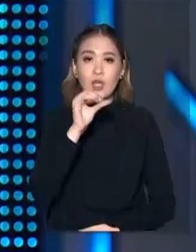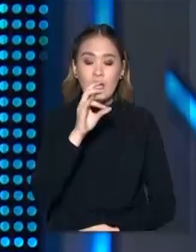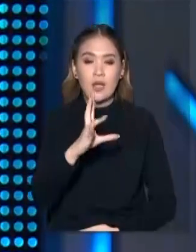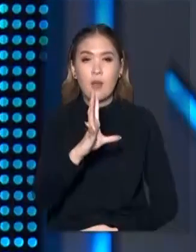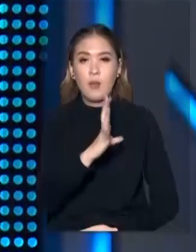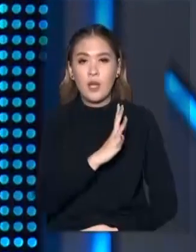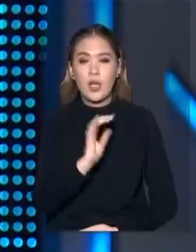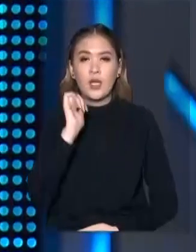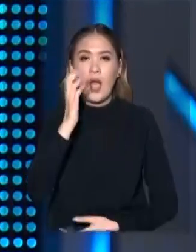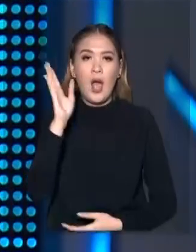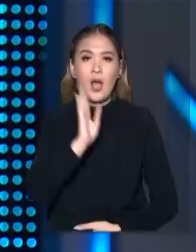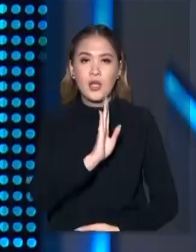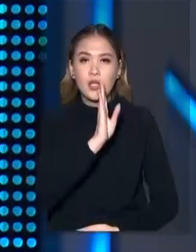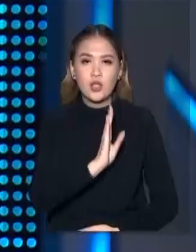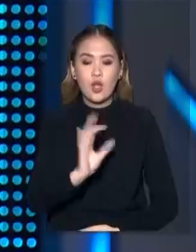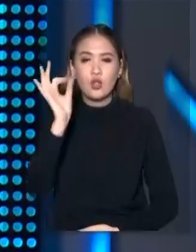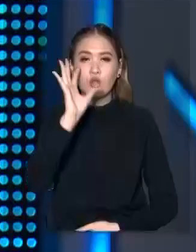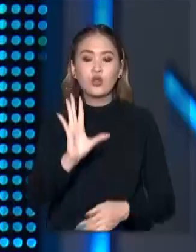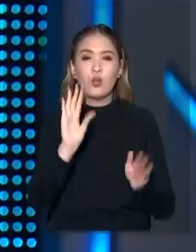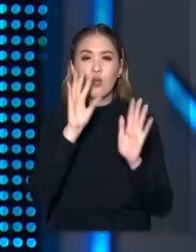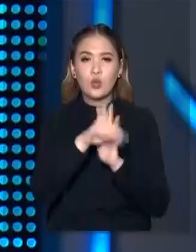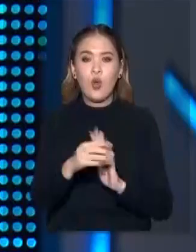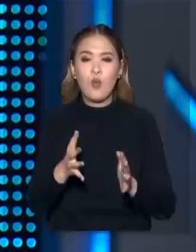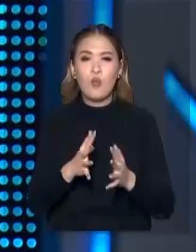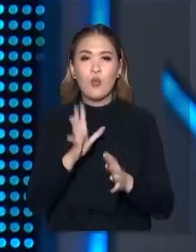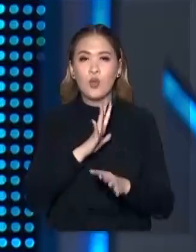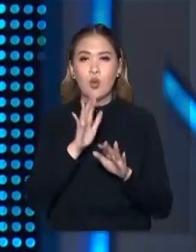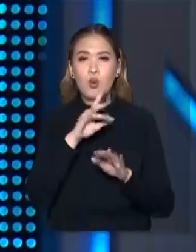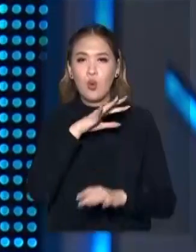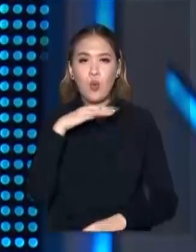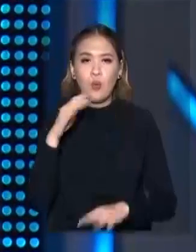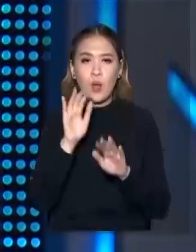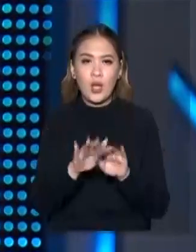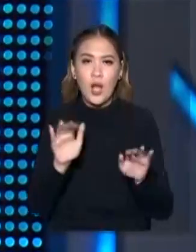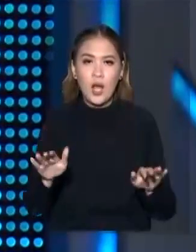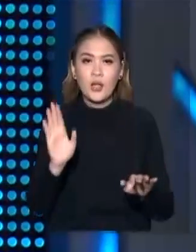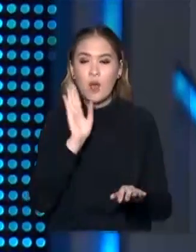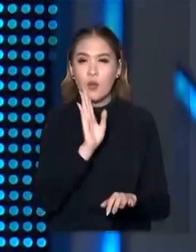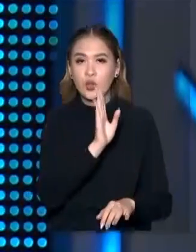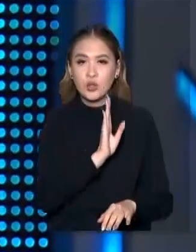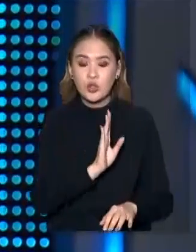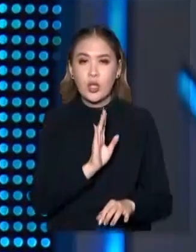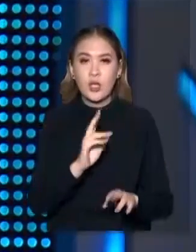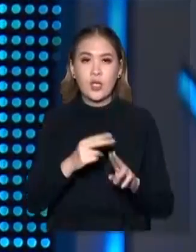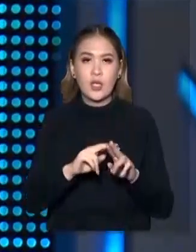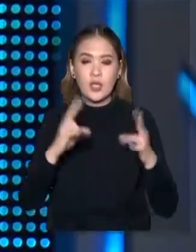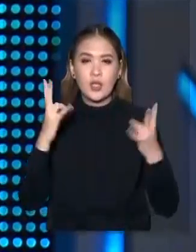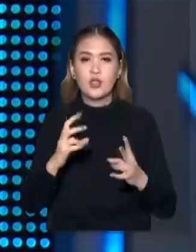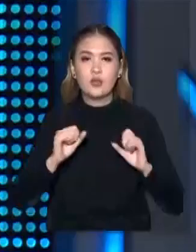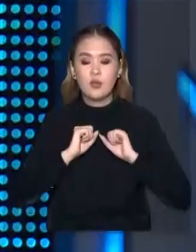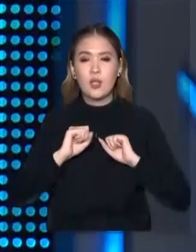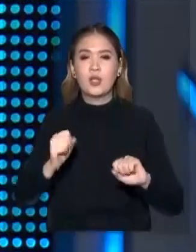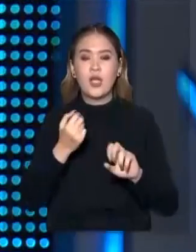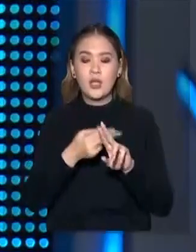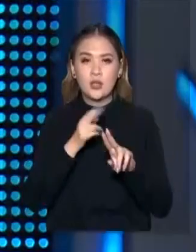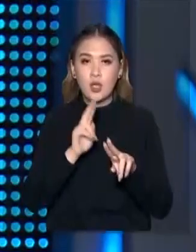елдің ертеңіне әйелдердің қосар үлесі өлшеусіз, сондықтан көп балалы ана болу нағыз ерлік дейді. Ол